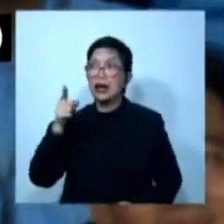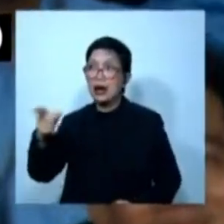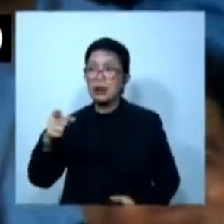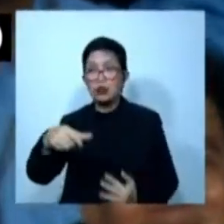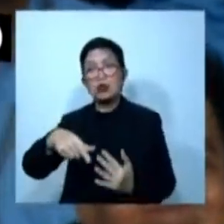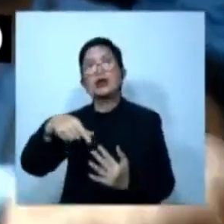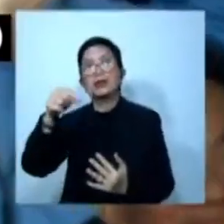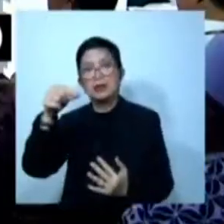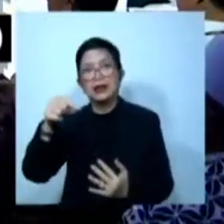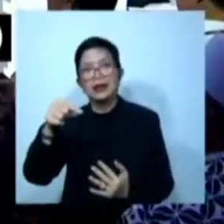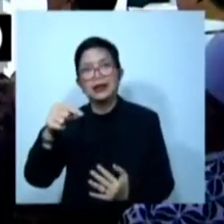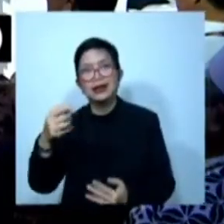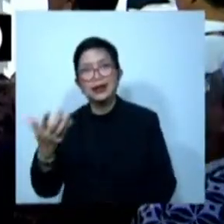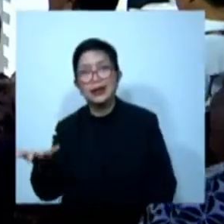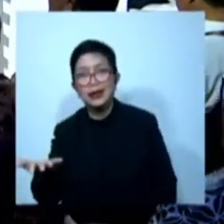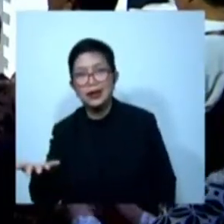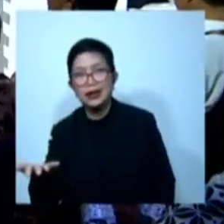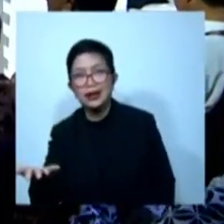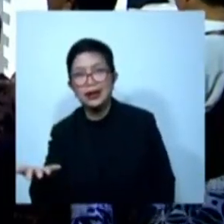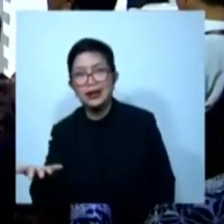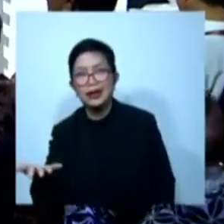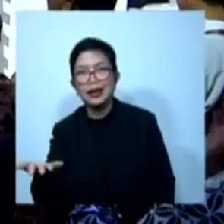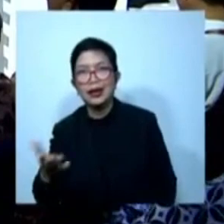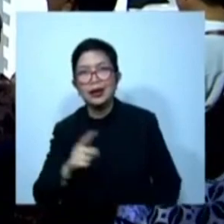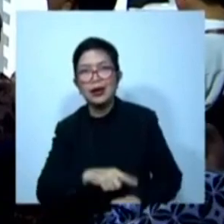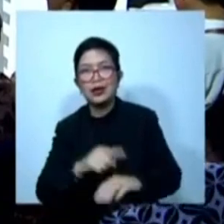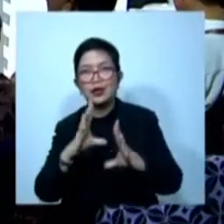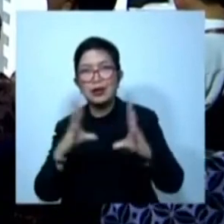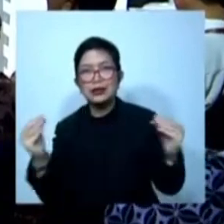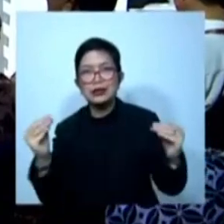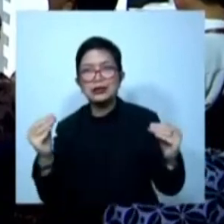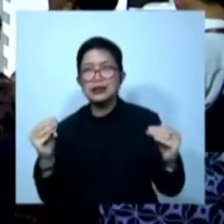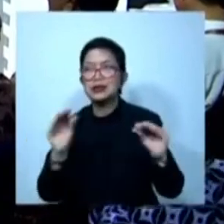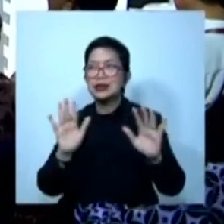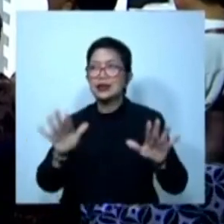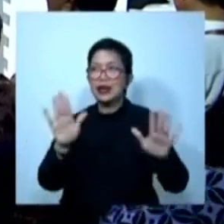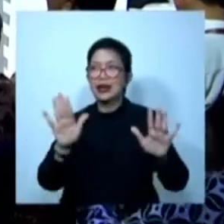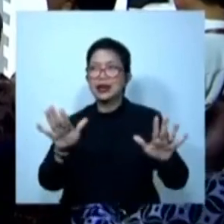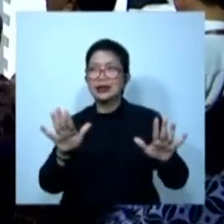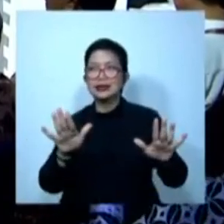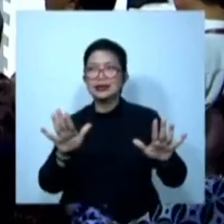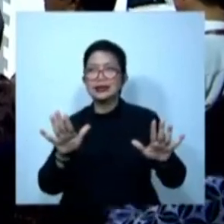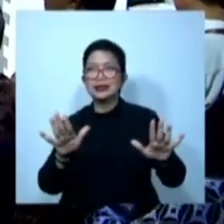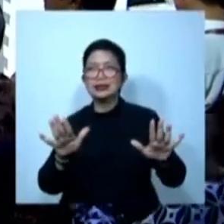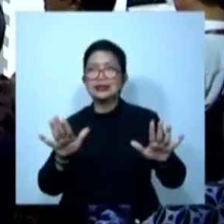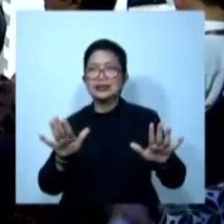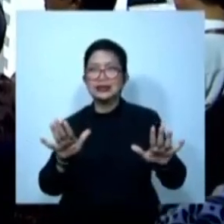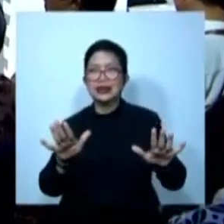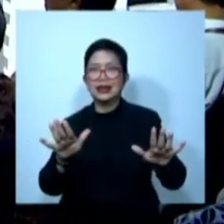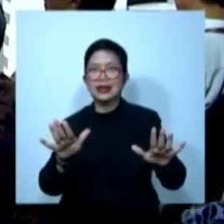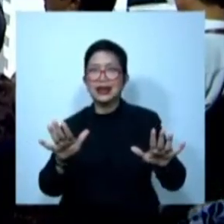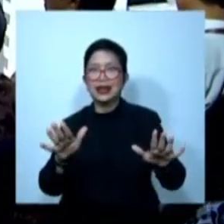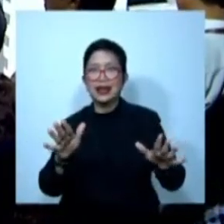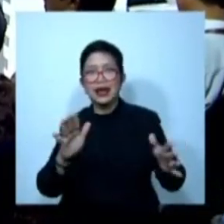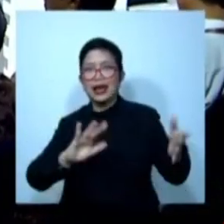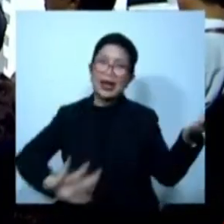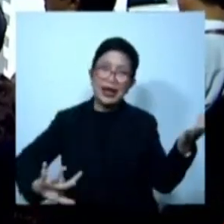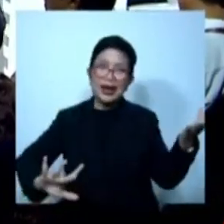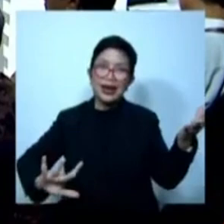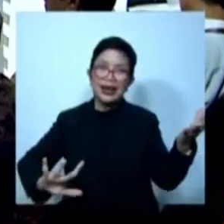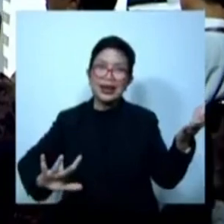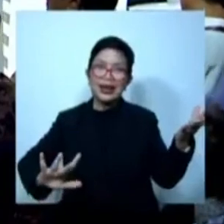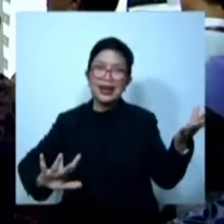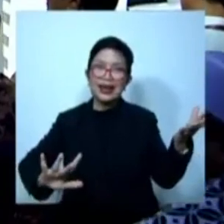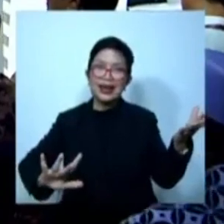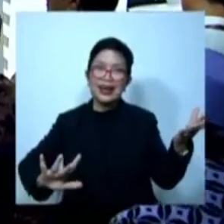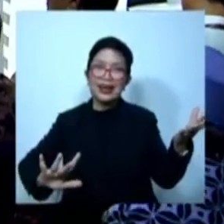Waktu habis, Bapak. Harap tenang, Bapak Prabowo. Baik, para pendukung, harap tenang. Kami mohon pendukung. Untuk